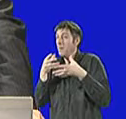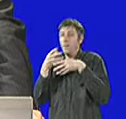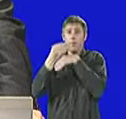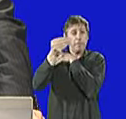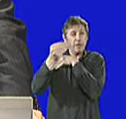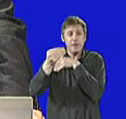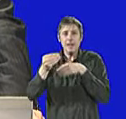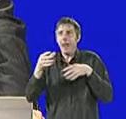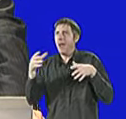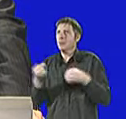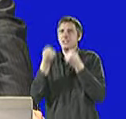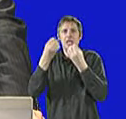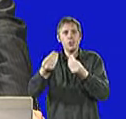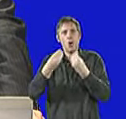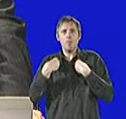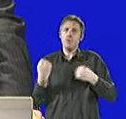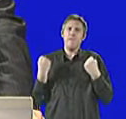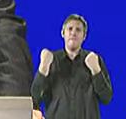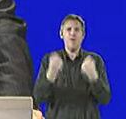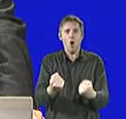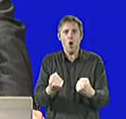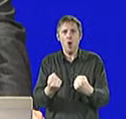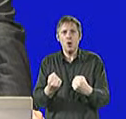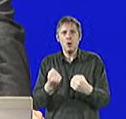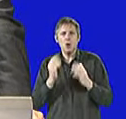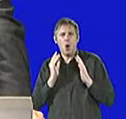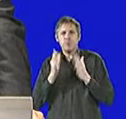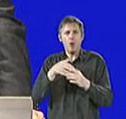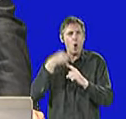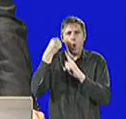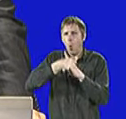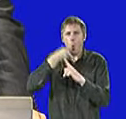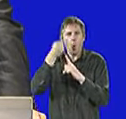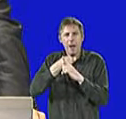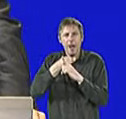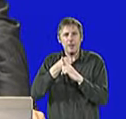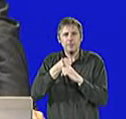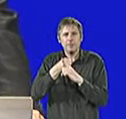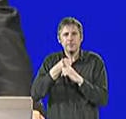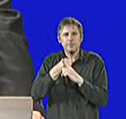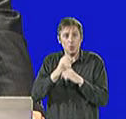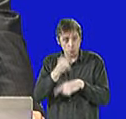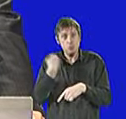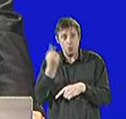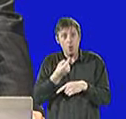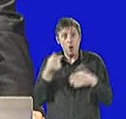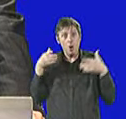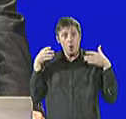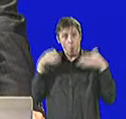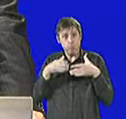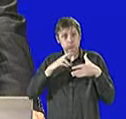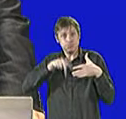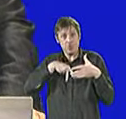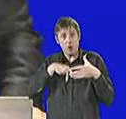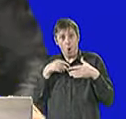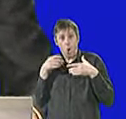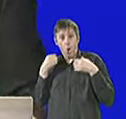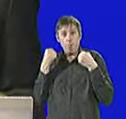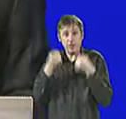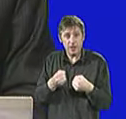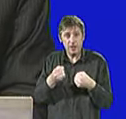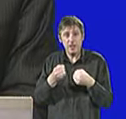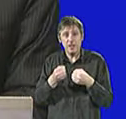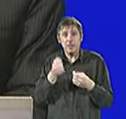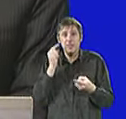plus fort. En engageant le combat que nous avons engagé pour la moralisation